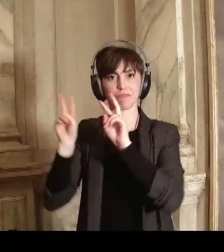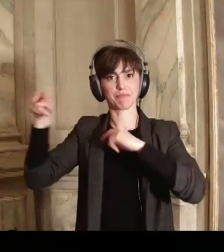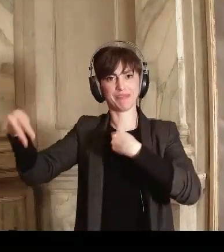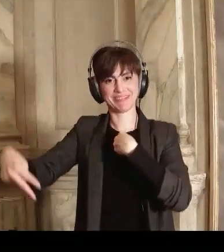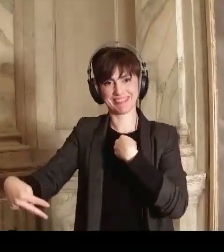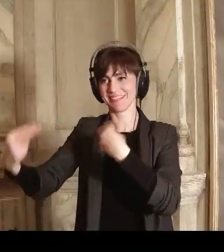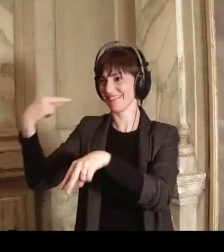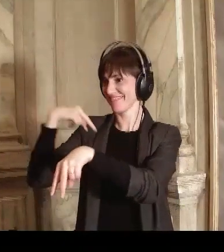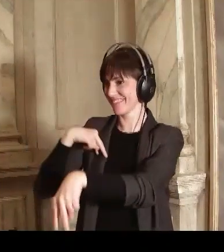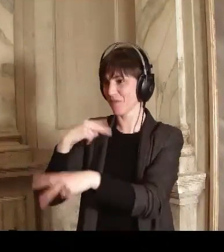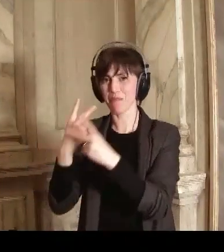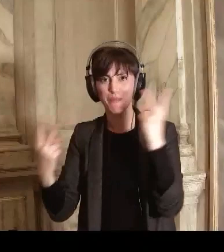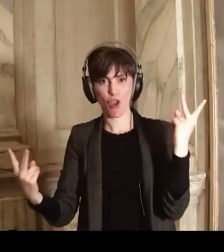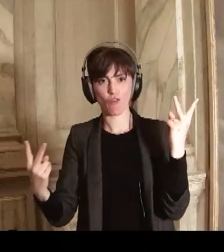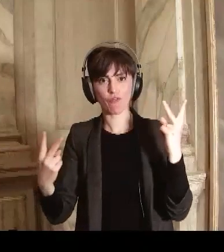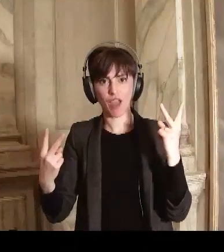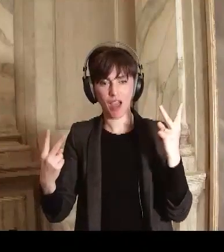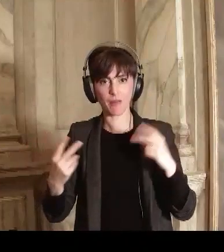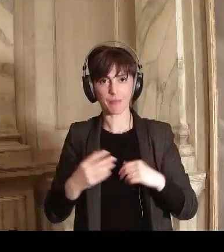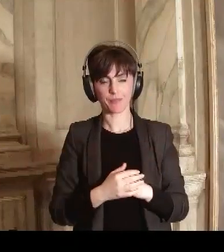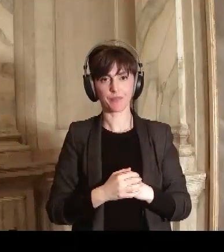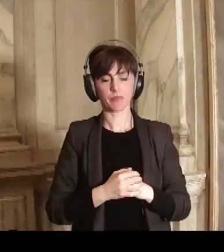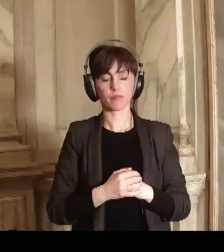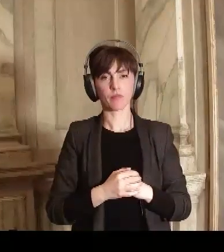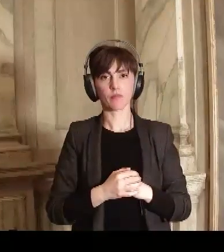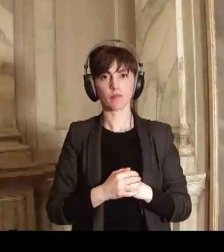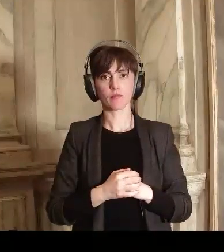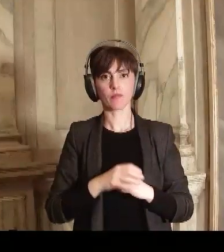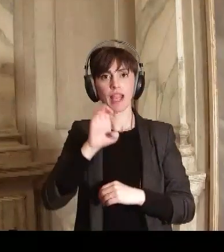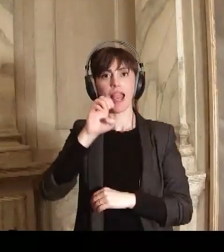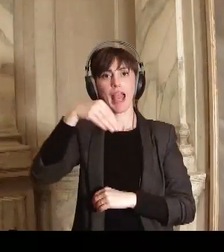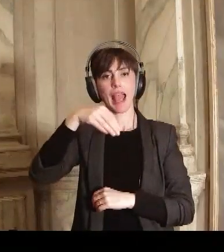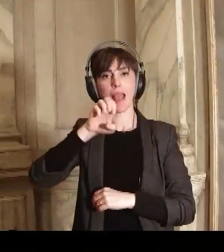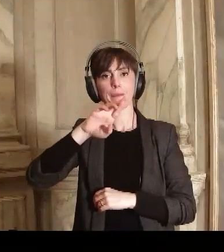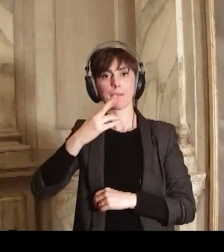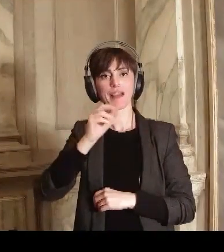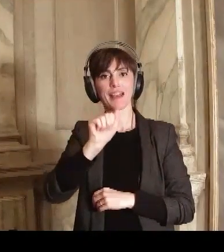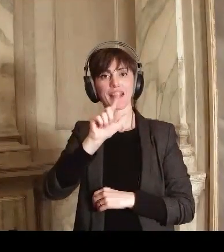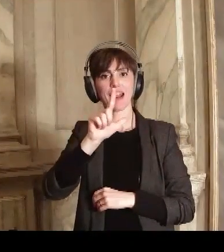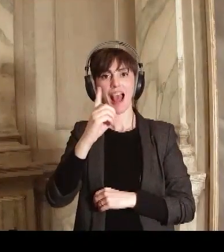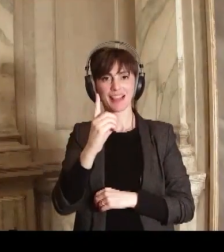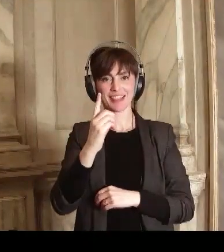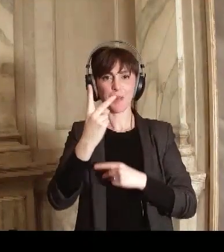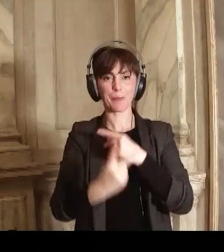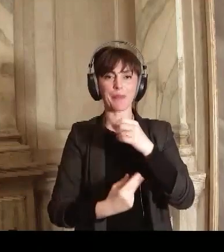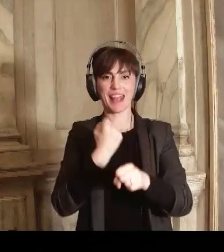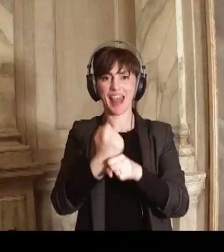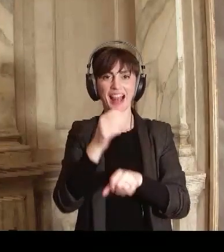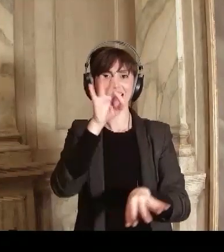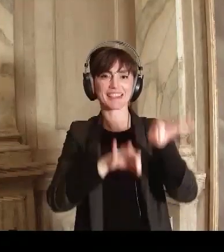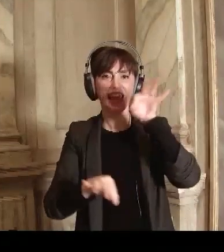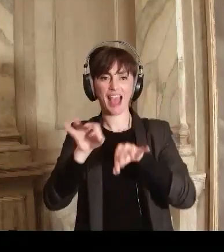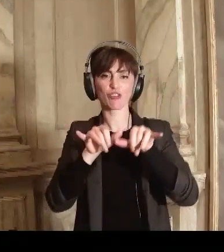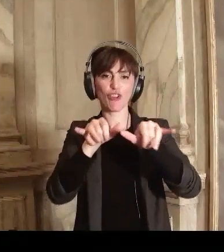degli altri. Emerald, Biennale Teatro, Venezia 2023. Dopo